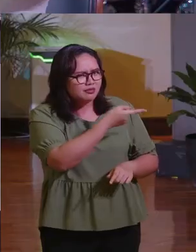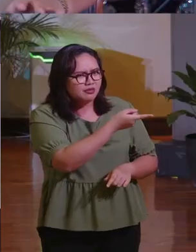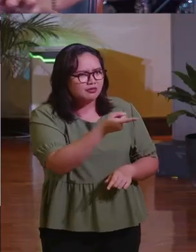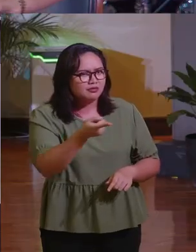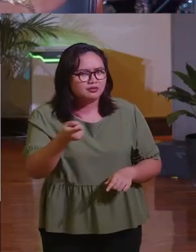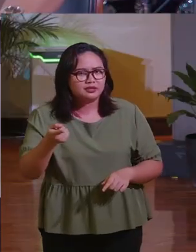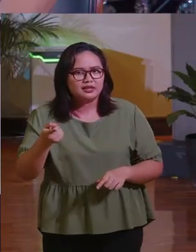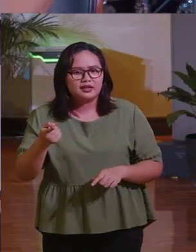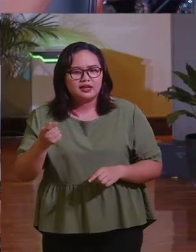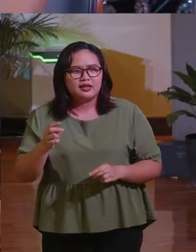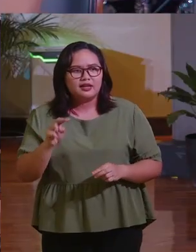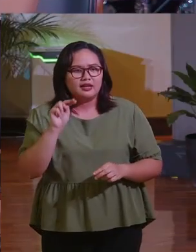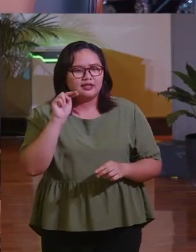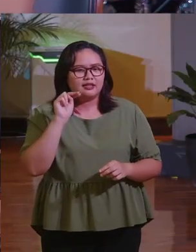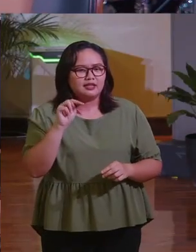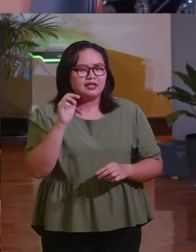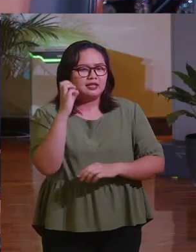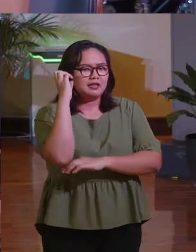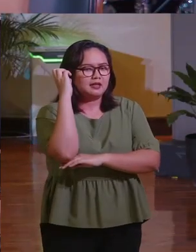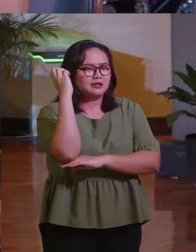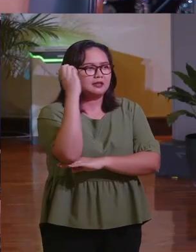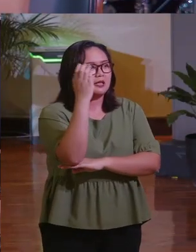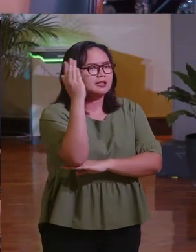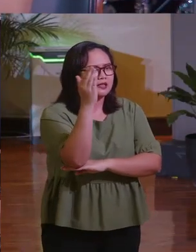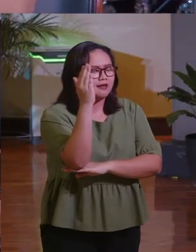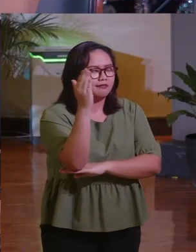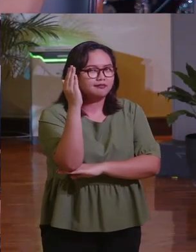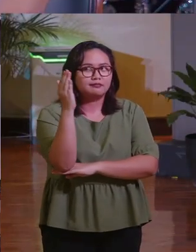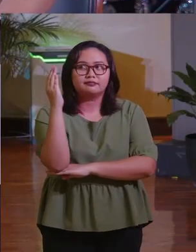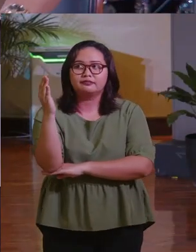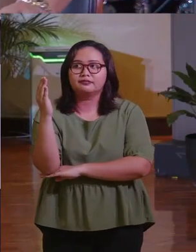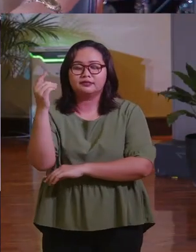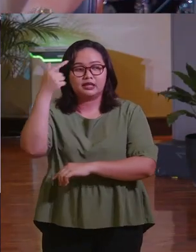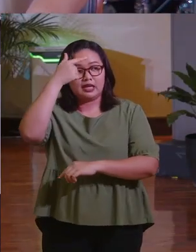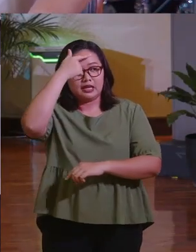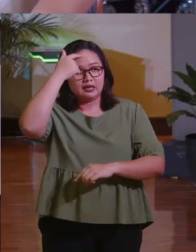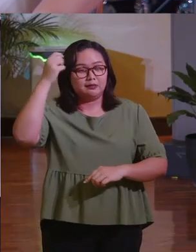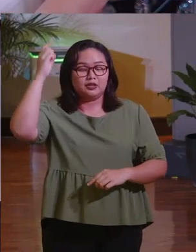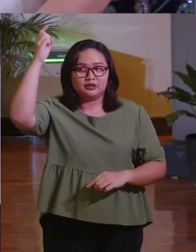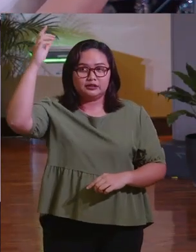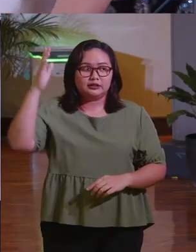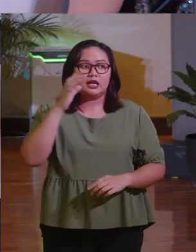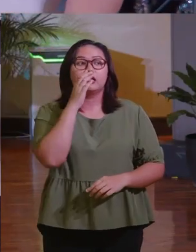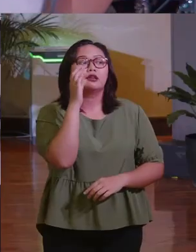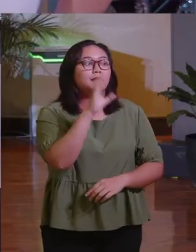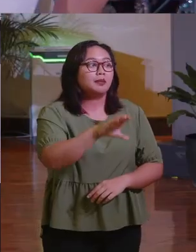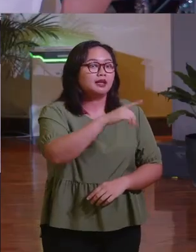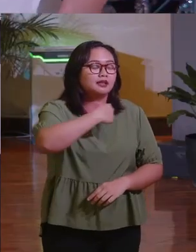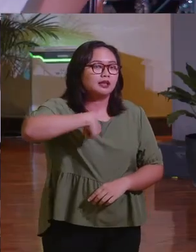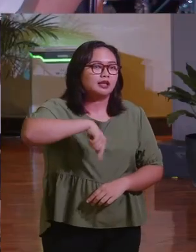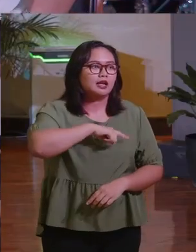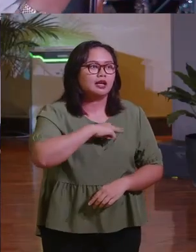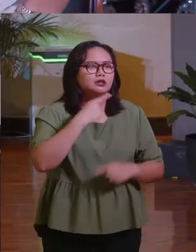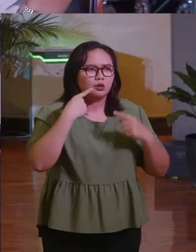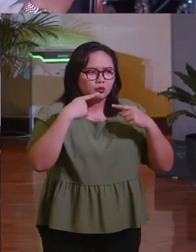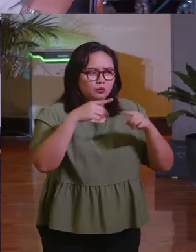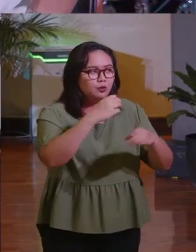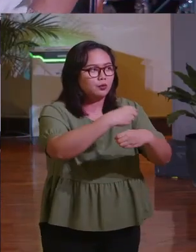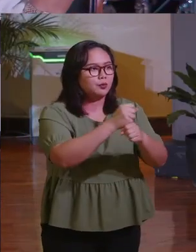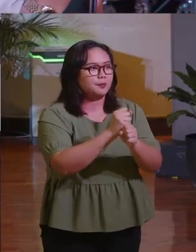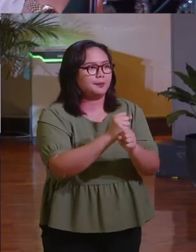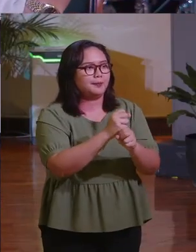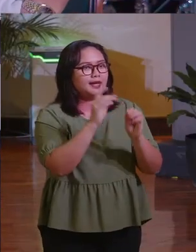ninyong bahaginan ng Ebanghelyo. Kasi ipinag-utos na ating Panginoon. Go and make